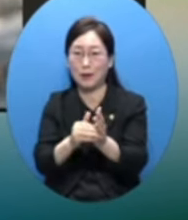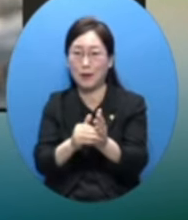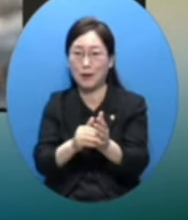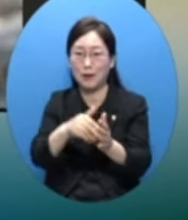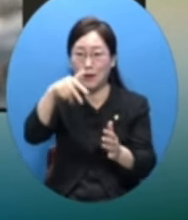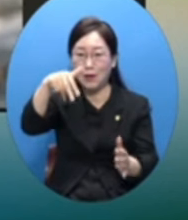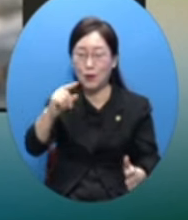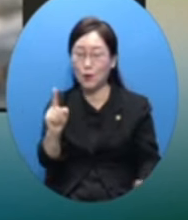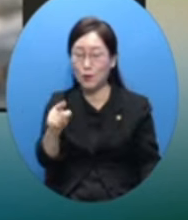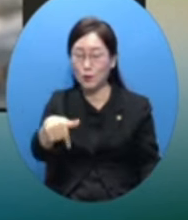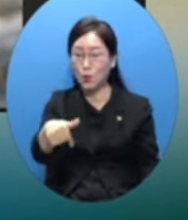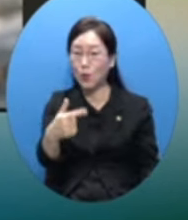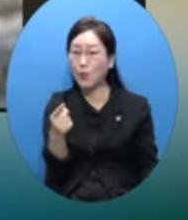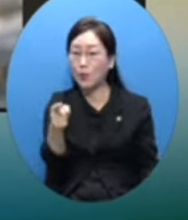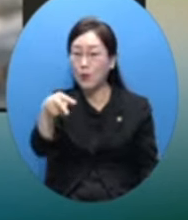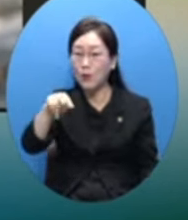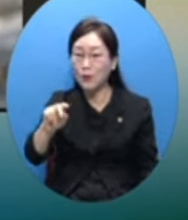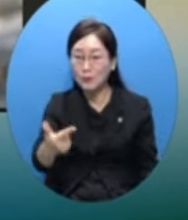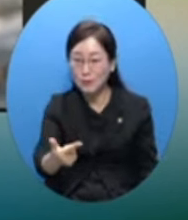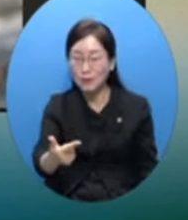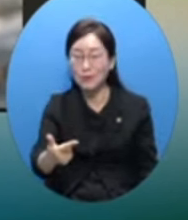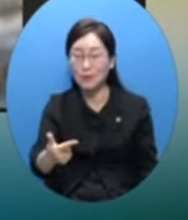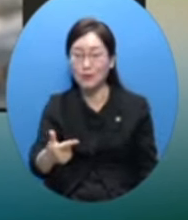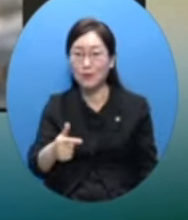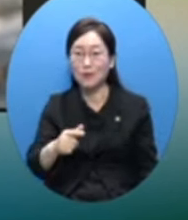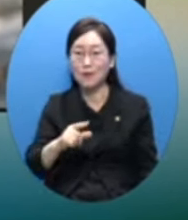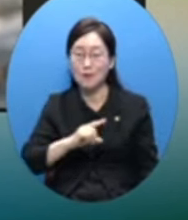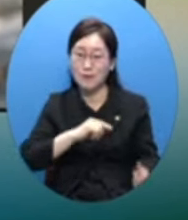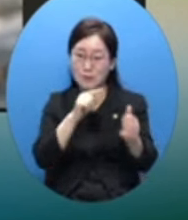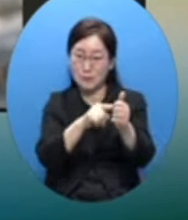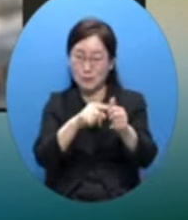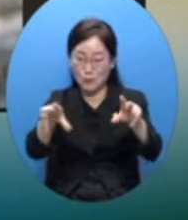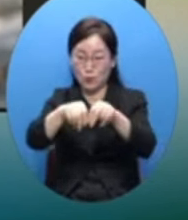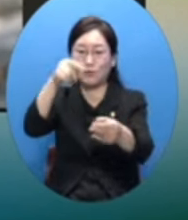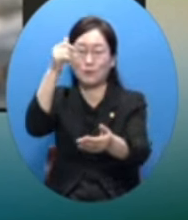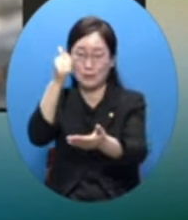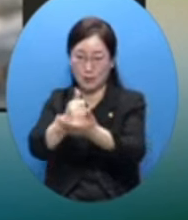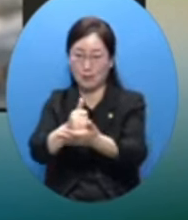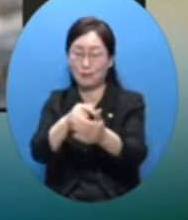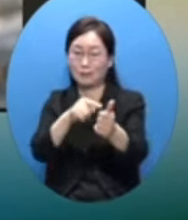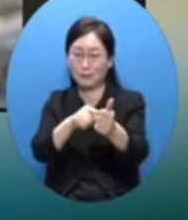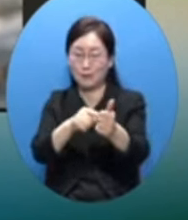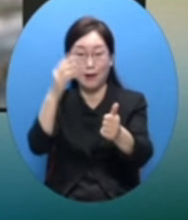리 월턴 총장이 한국에 와서